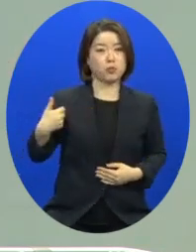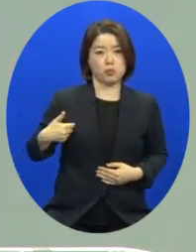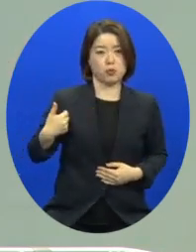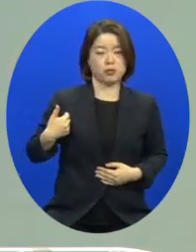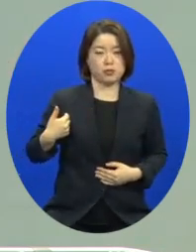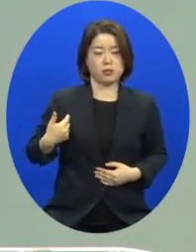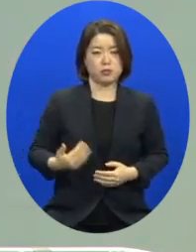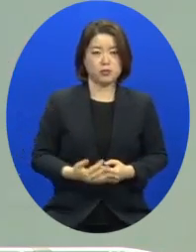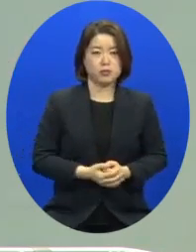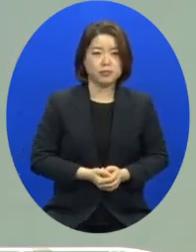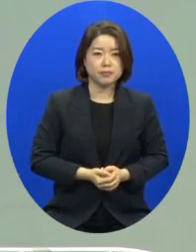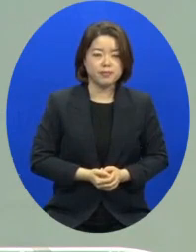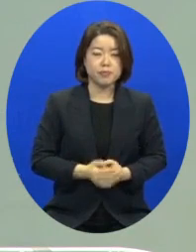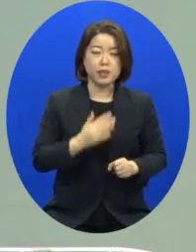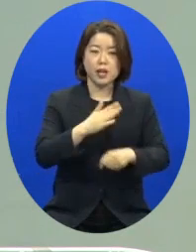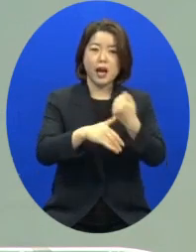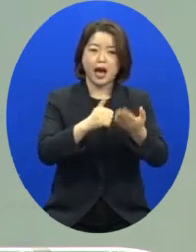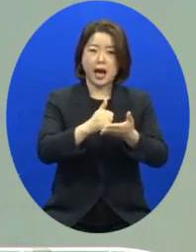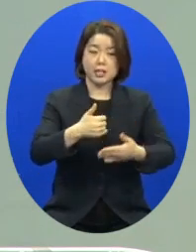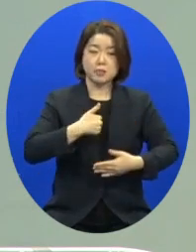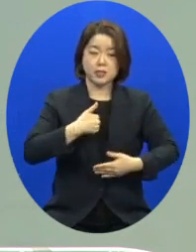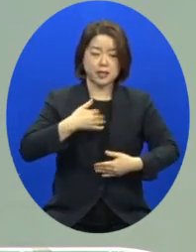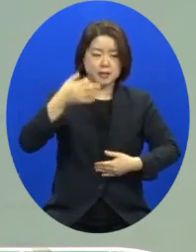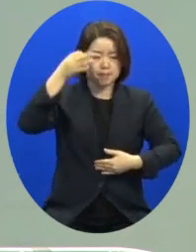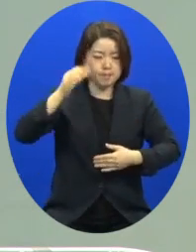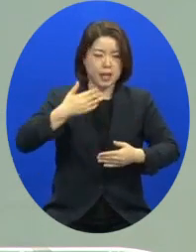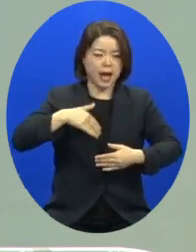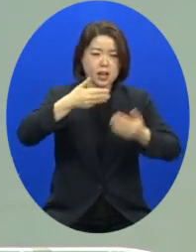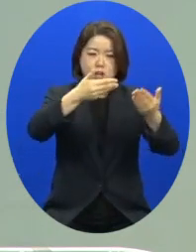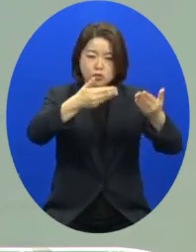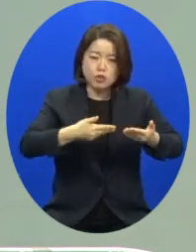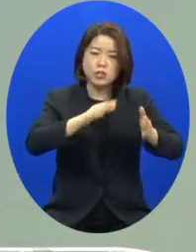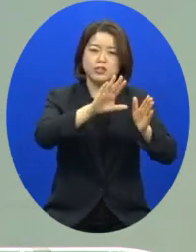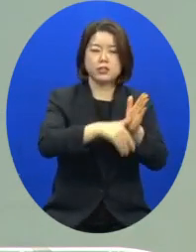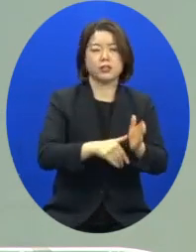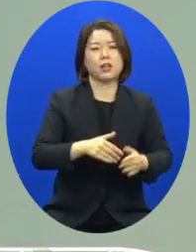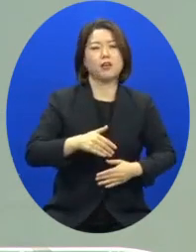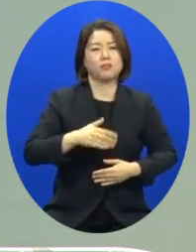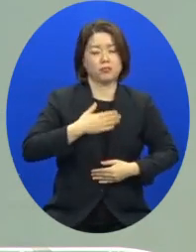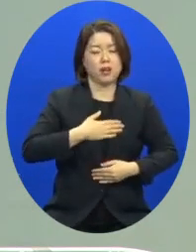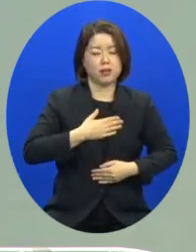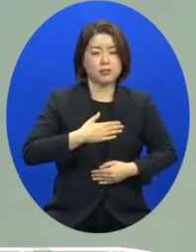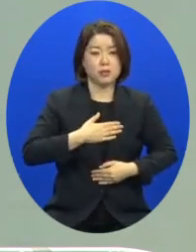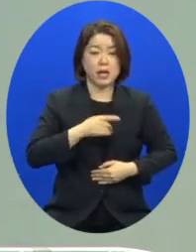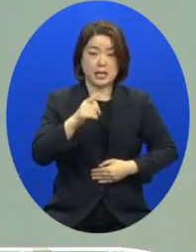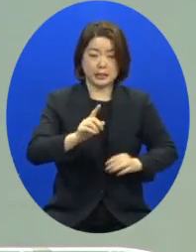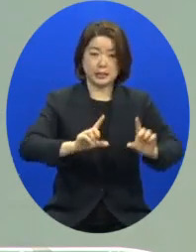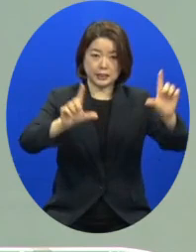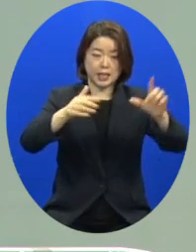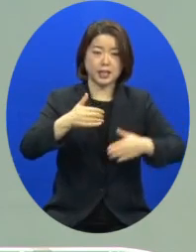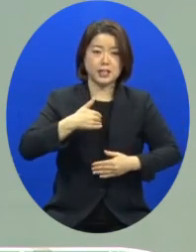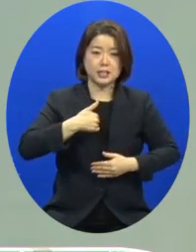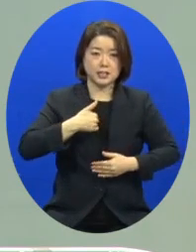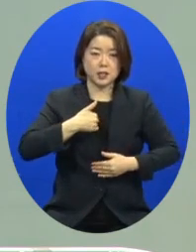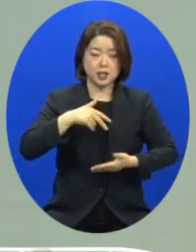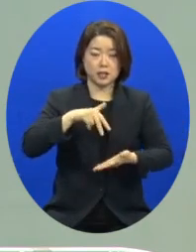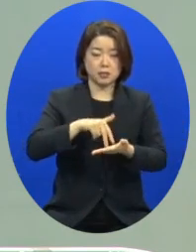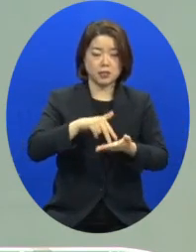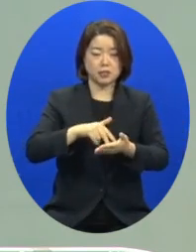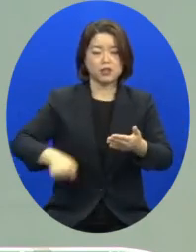몰랐어요. 하나님께서 저에게 깨우쳐 주셔야 알게 됐어요. 그날이 저에게 있어서 회심의